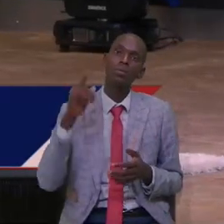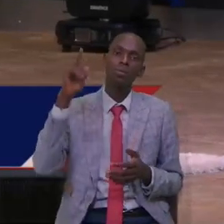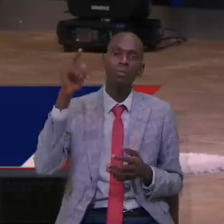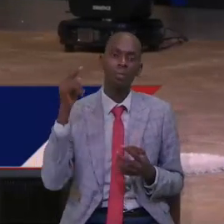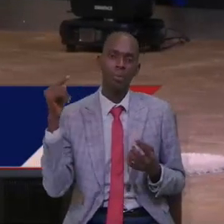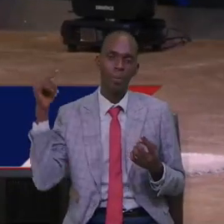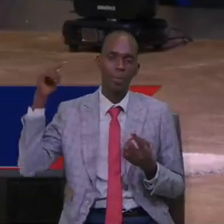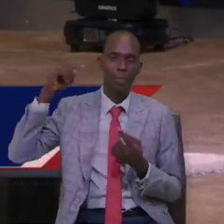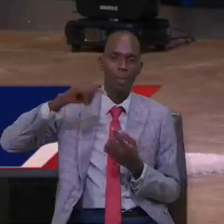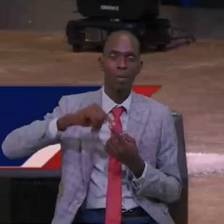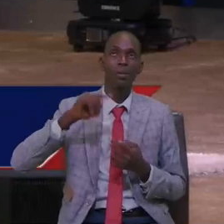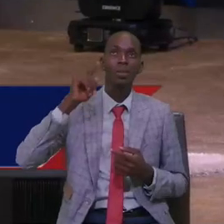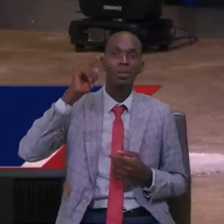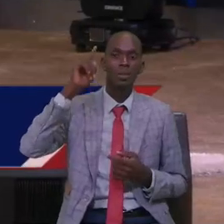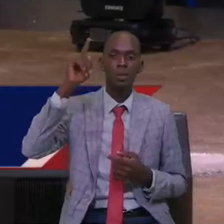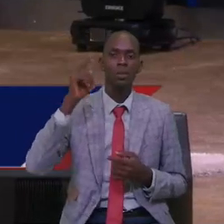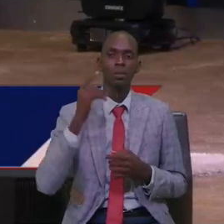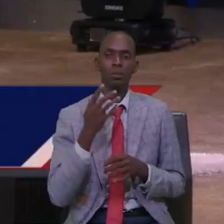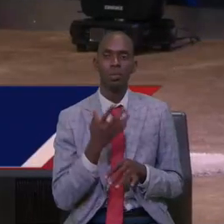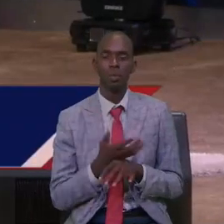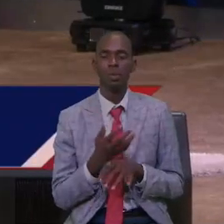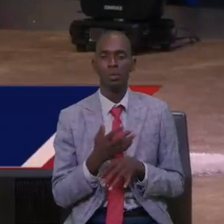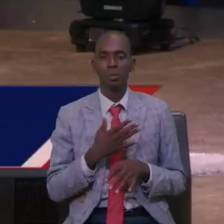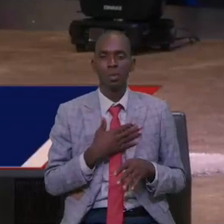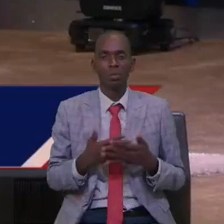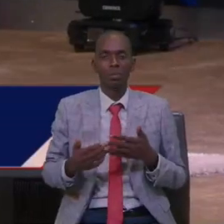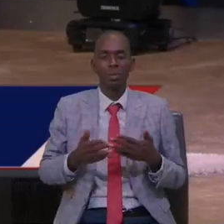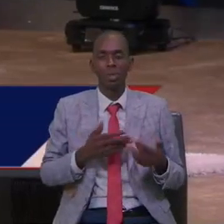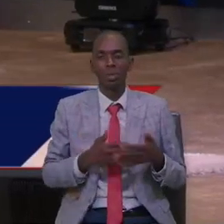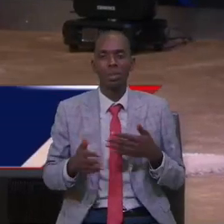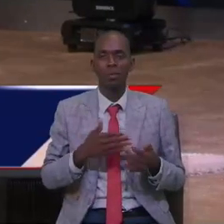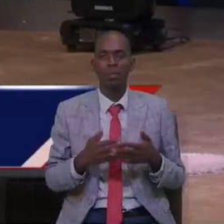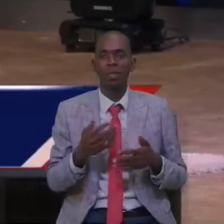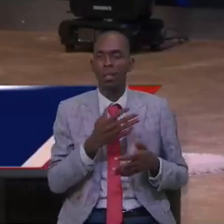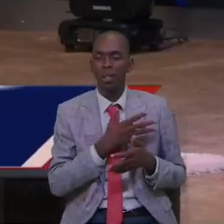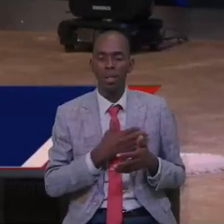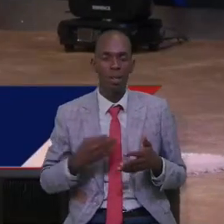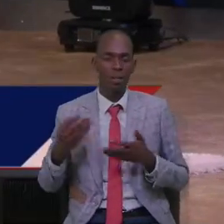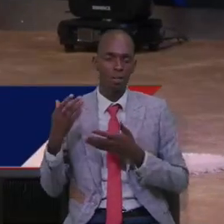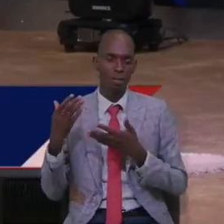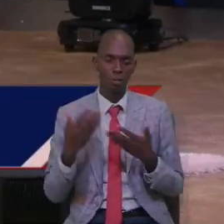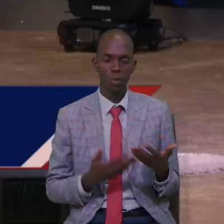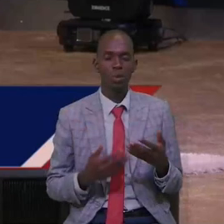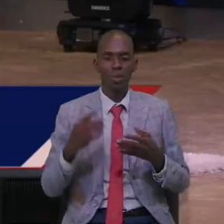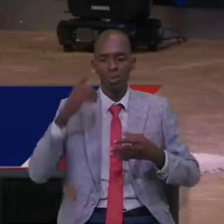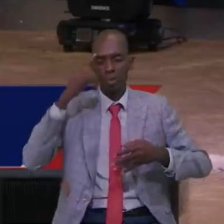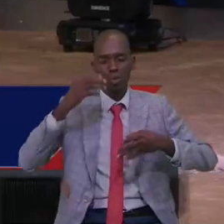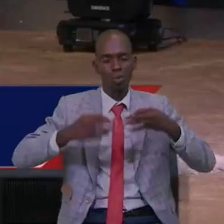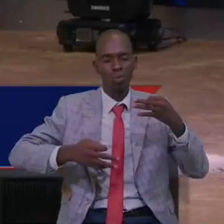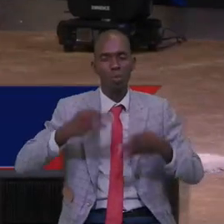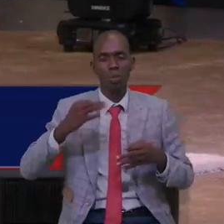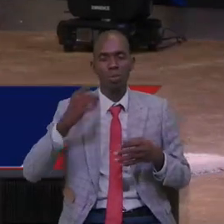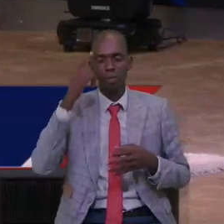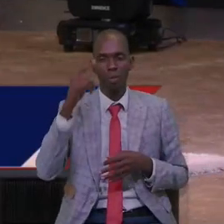ce qu'il défende ma cause et me fasse droit. Il me conduira à